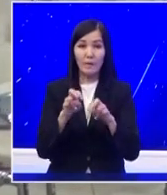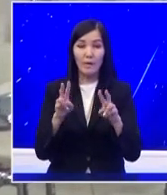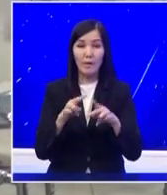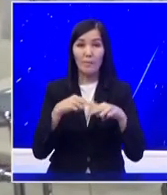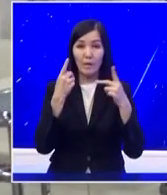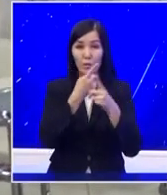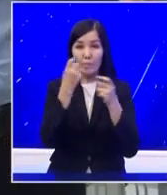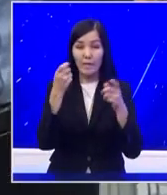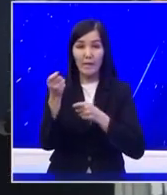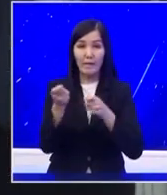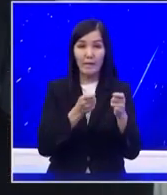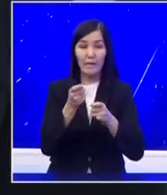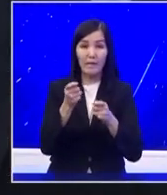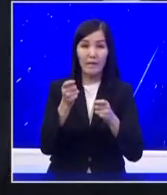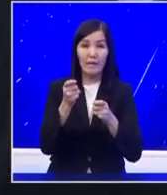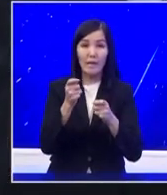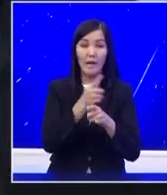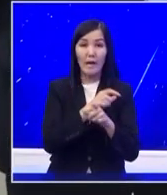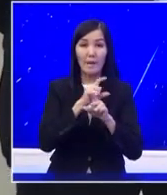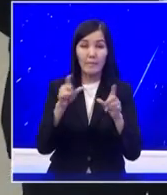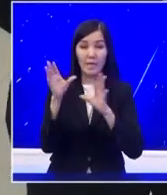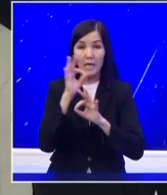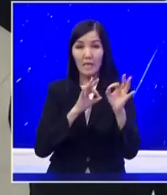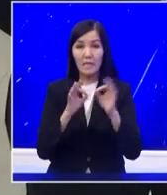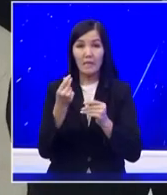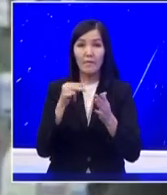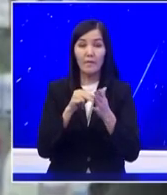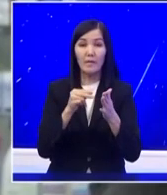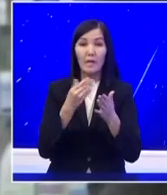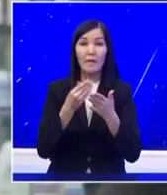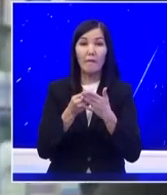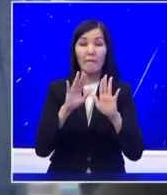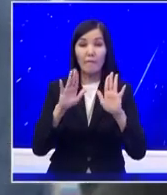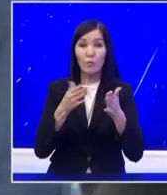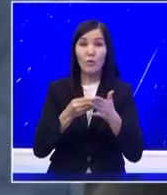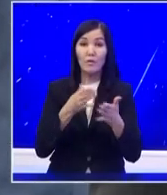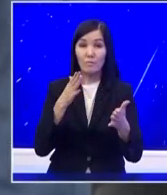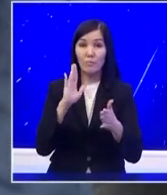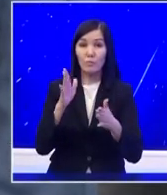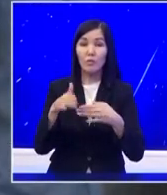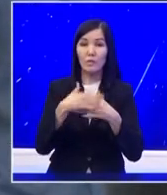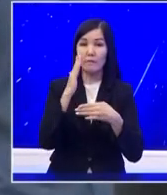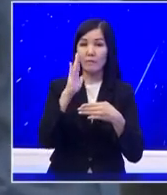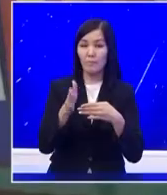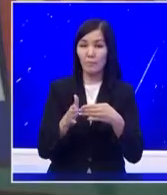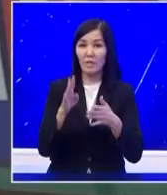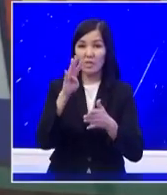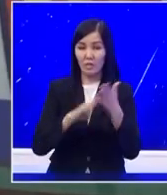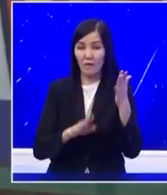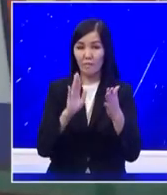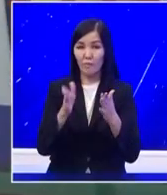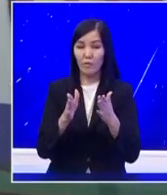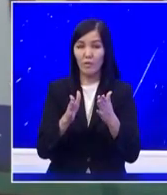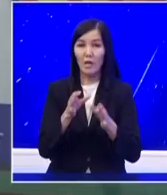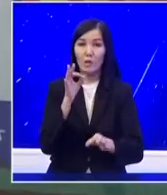предупредили администрацию аптек о недопустимости завышения цен на лекарственные препараты и средства защиты от вирусов. Довели до сведения об их ответственности через